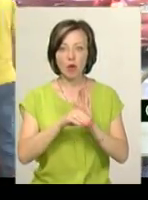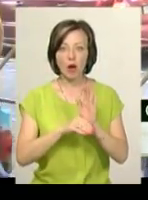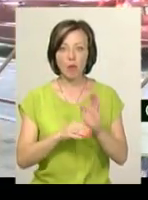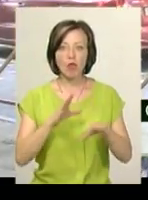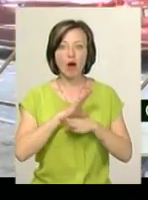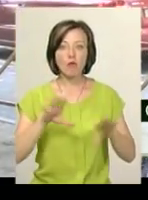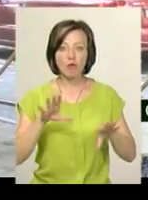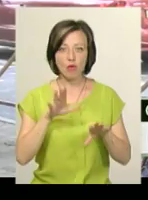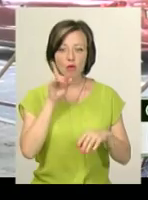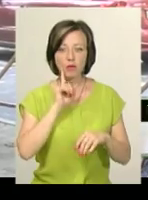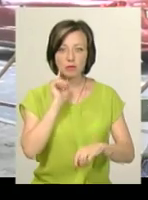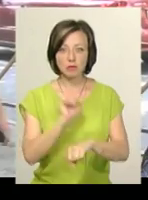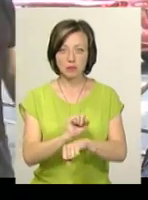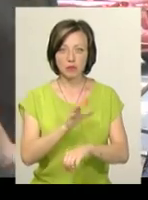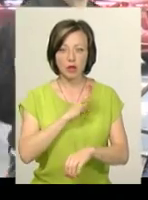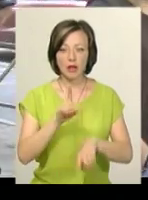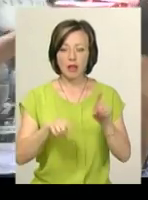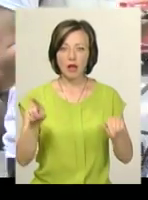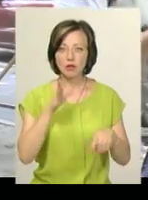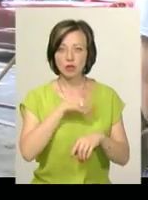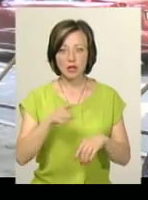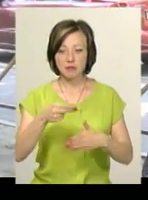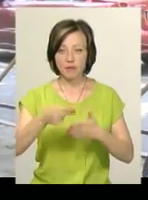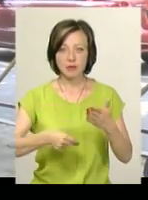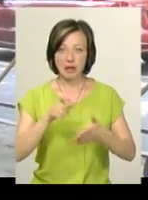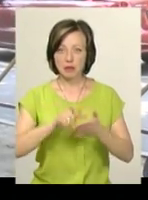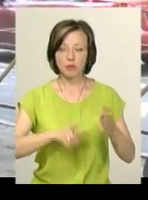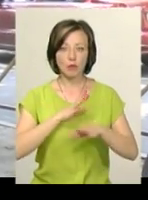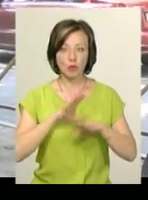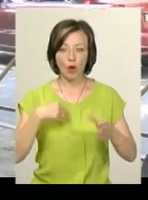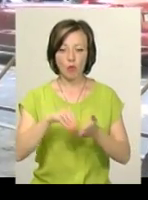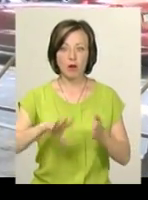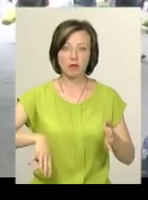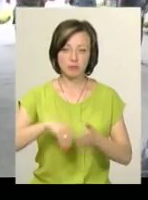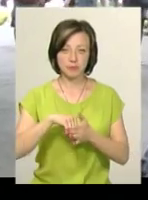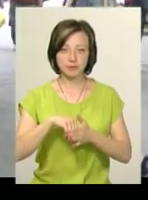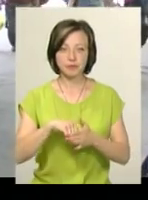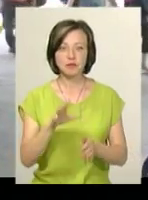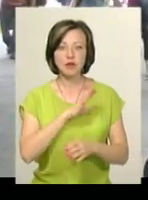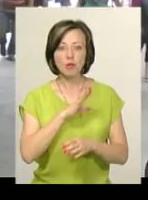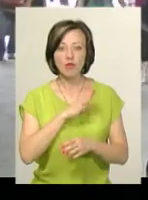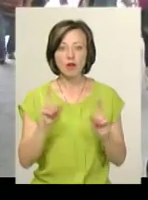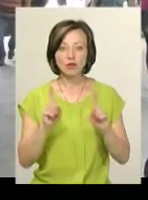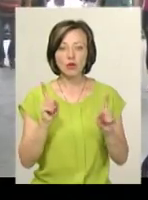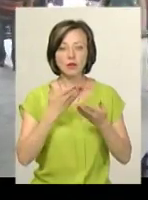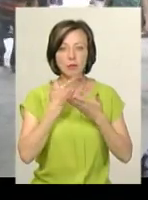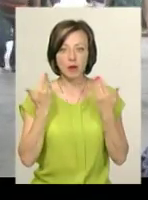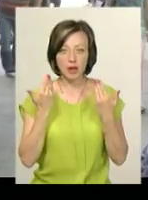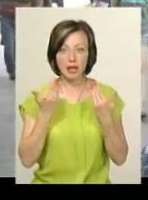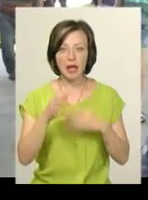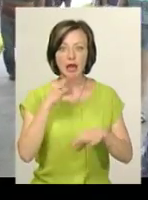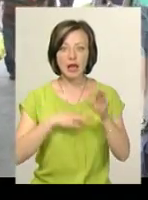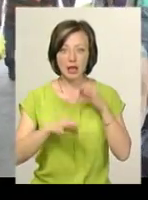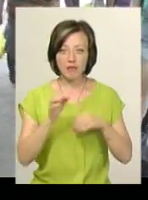якось не було. То деякий час мені не виписували, я купляла за свій кошт. Буває, що немає